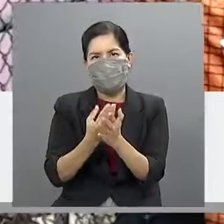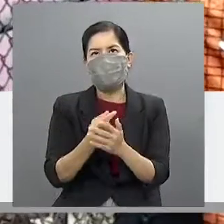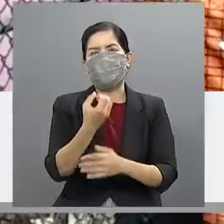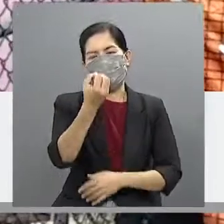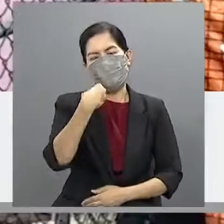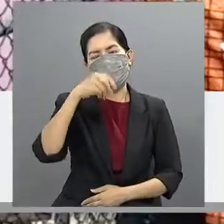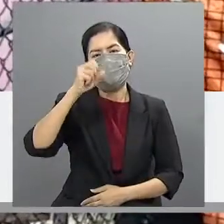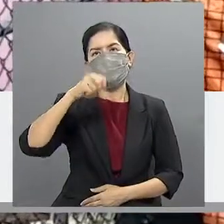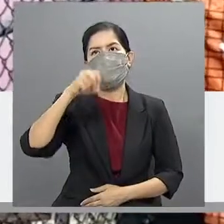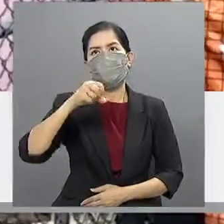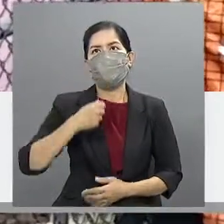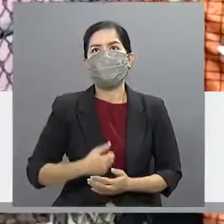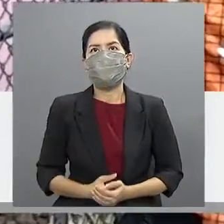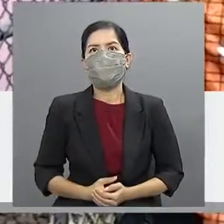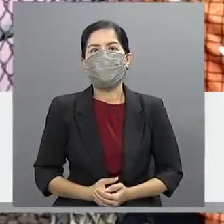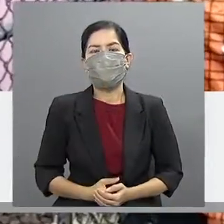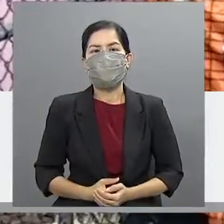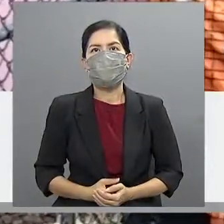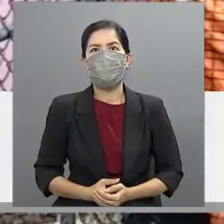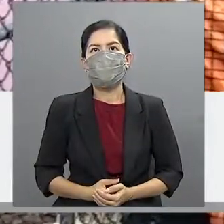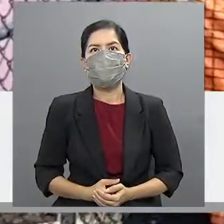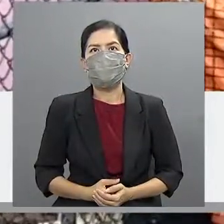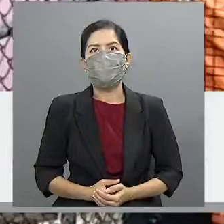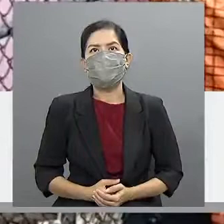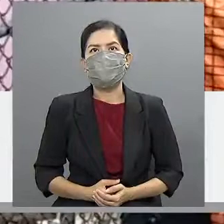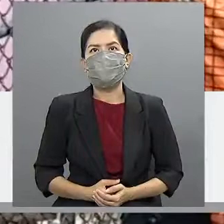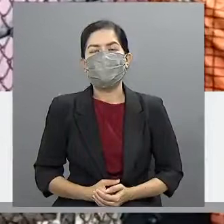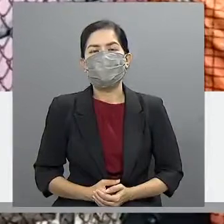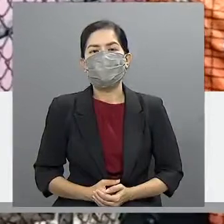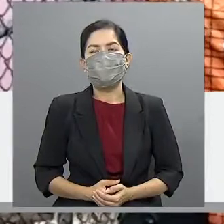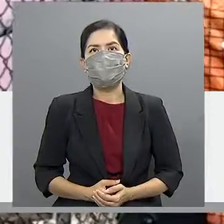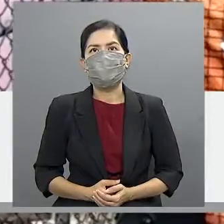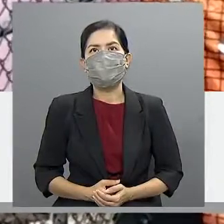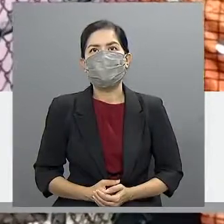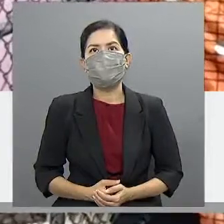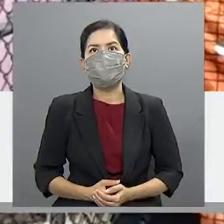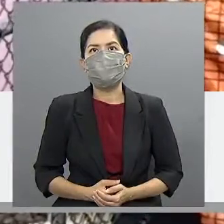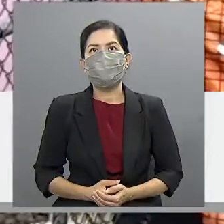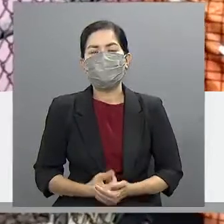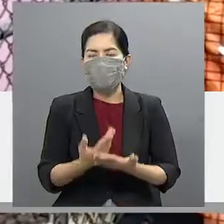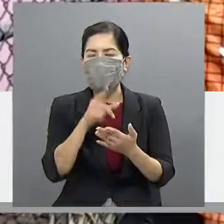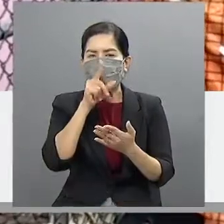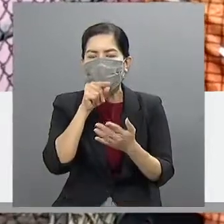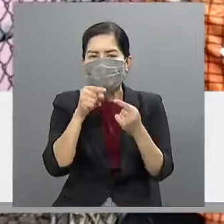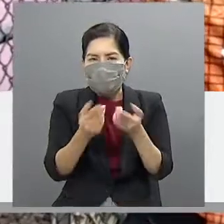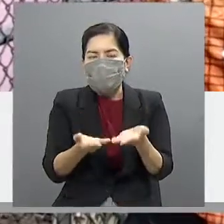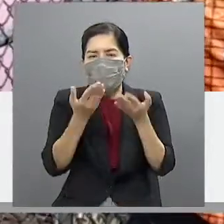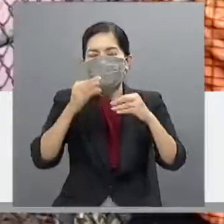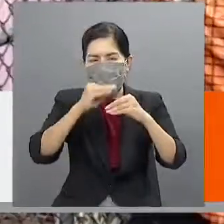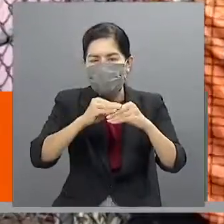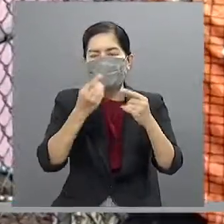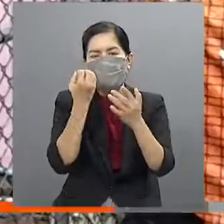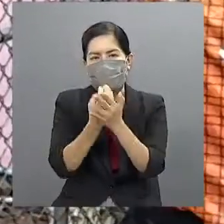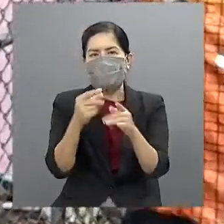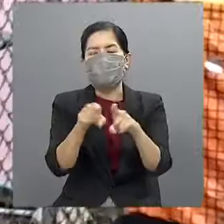ถ้าเขาขายควายอีเขาปั๊บตัวจะได้ครับ ไก่จะขึ้นนะครับปั๊บราคาขึ้นเพียบเลยขึ้นขายก้อนพิษเลยที่ที่ส